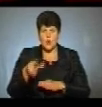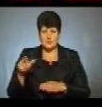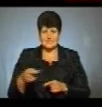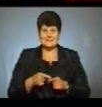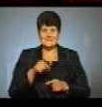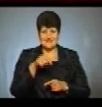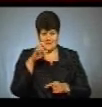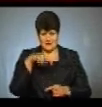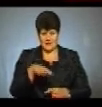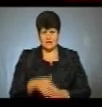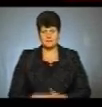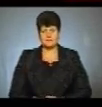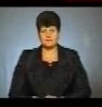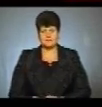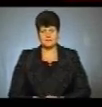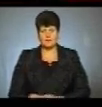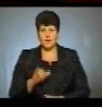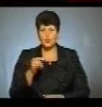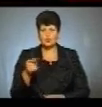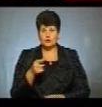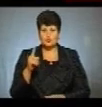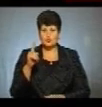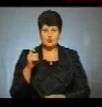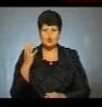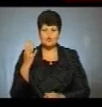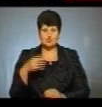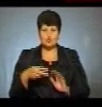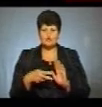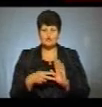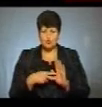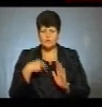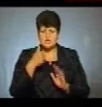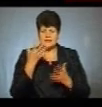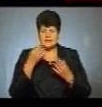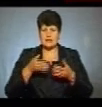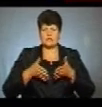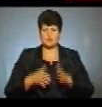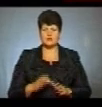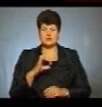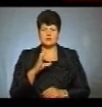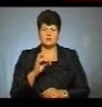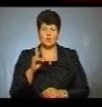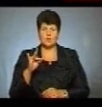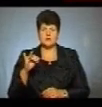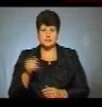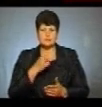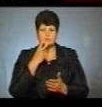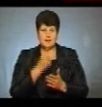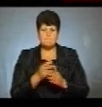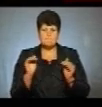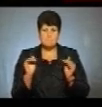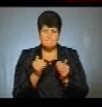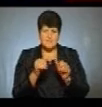країни. У Тернополі до 147-ї річниці з дня народження Соломії Крушельницької презентували